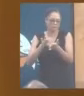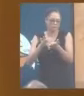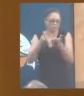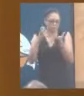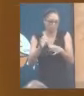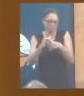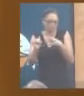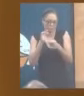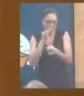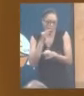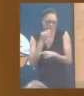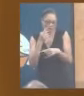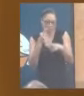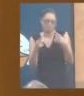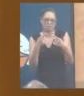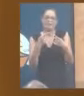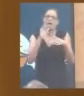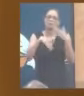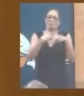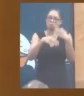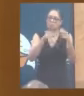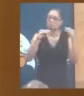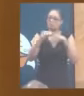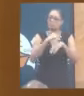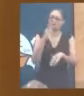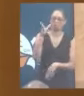pense qu'à un moment donné, le peuple se rendra compte.